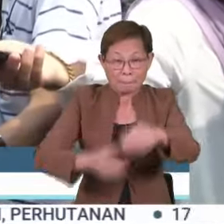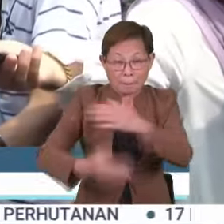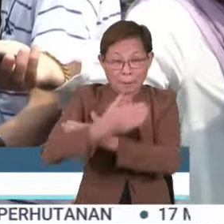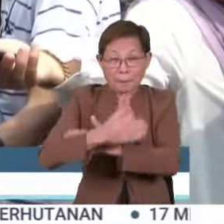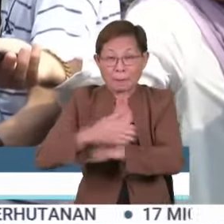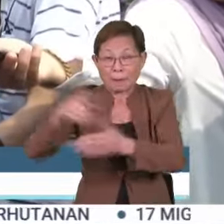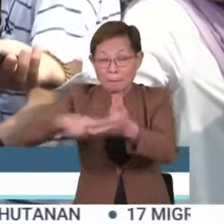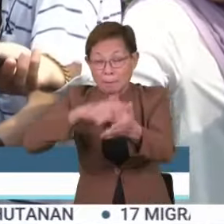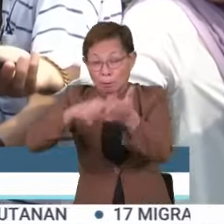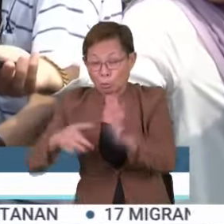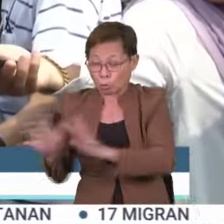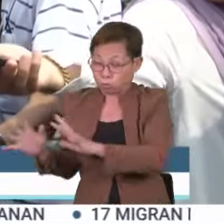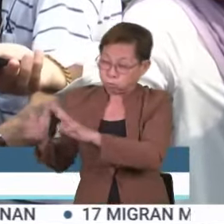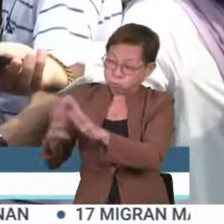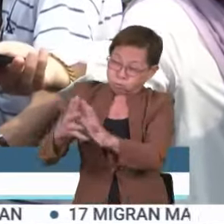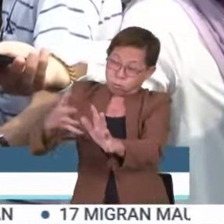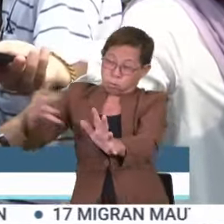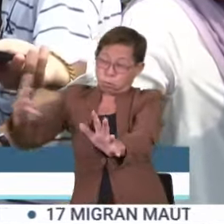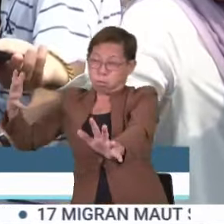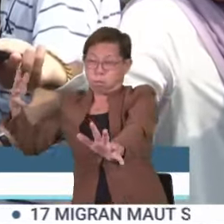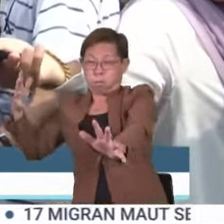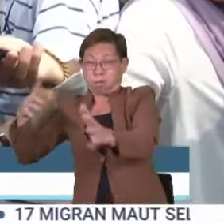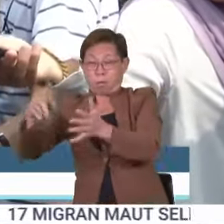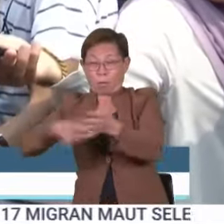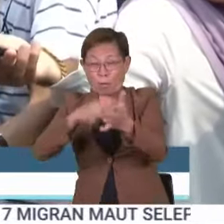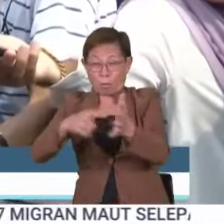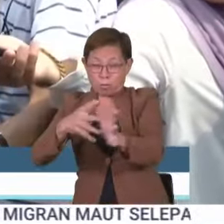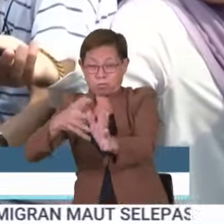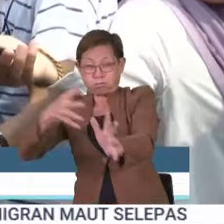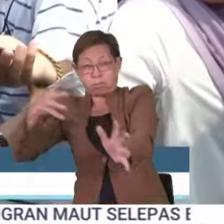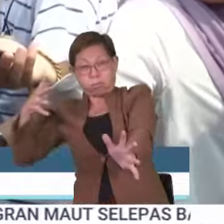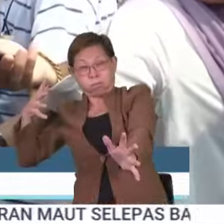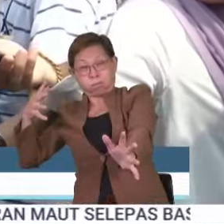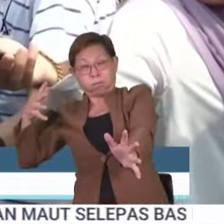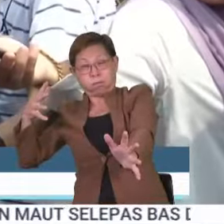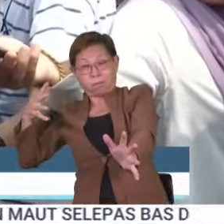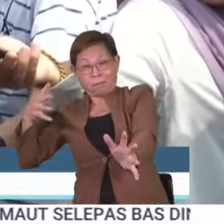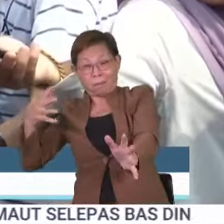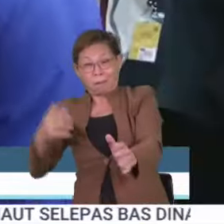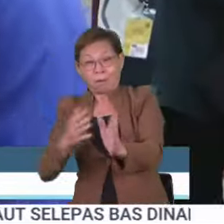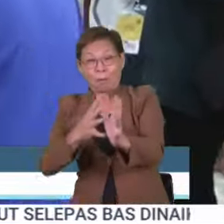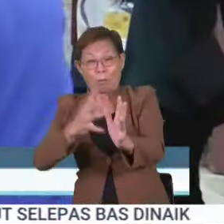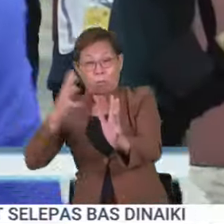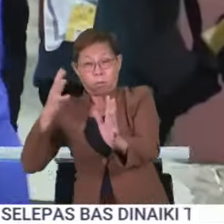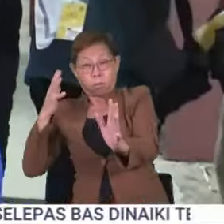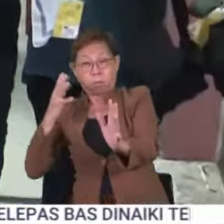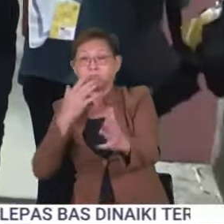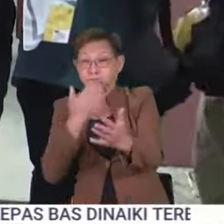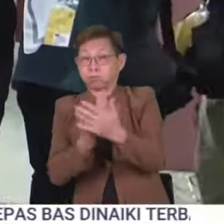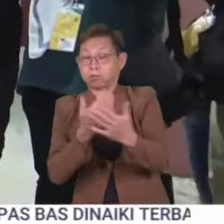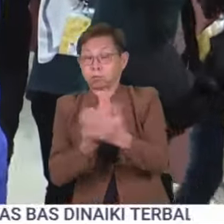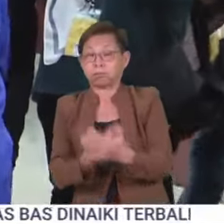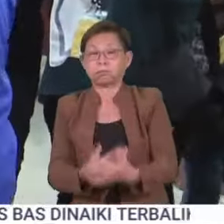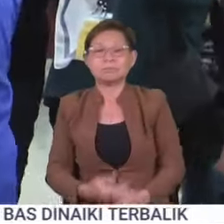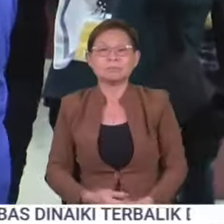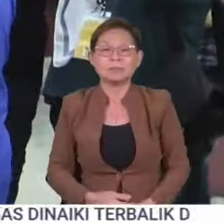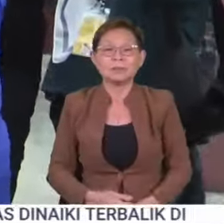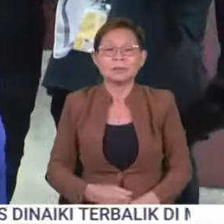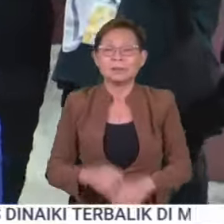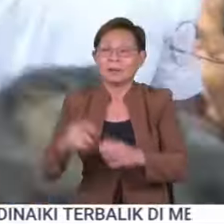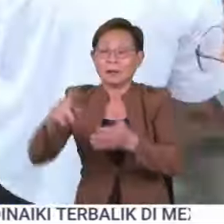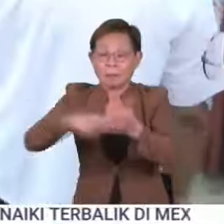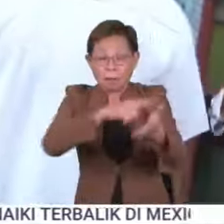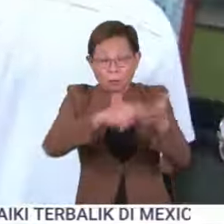pengundi-pengundi banyak masih beratur panjang juga. Ini menandakan satu perkara yang baik. Menurut beliau, kehadiran